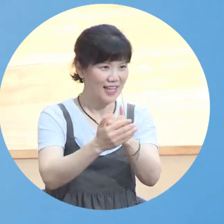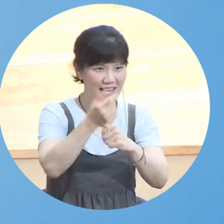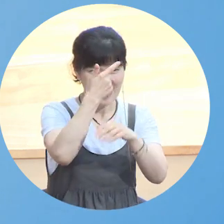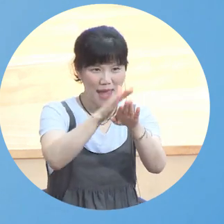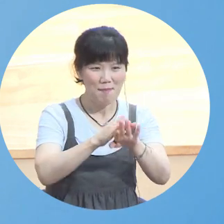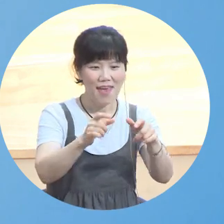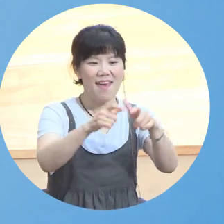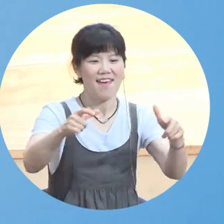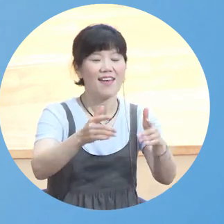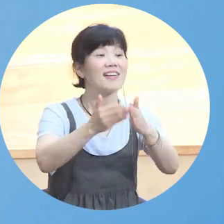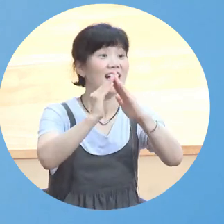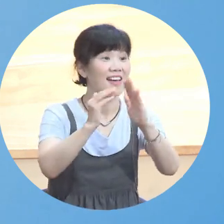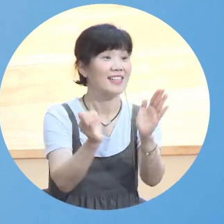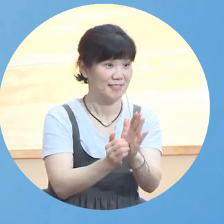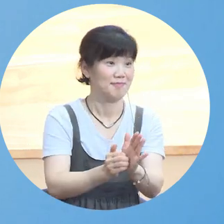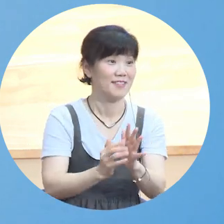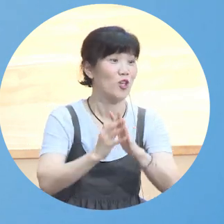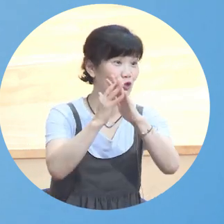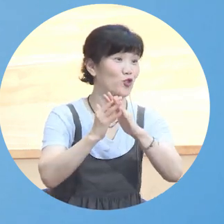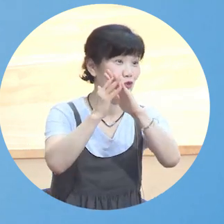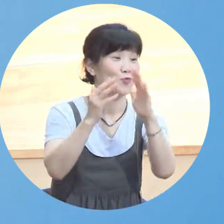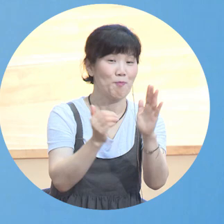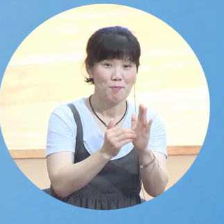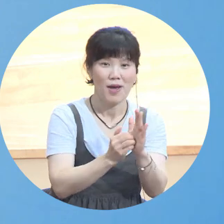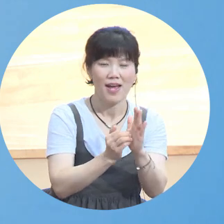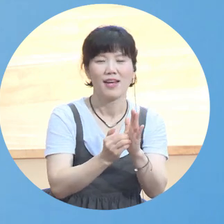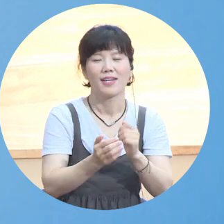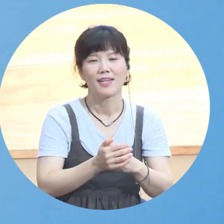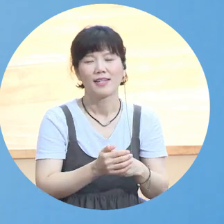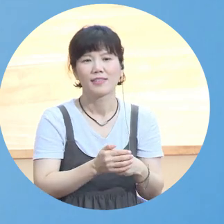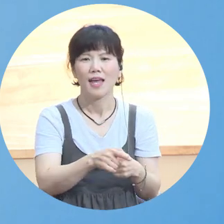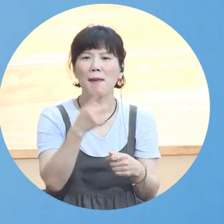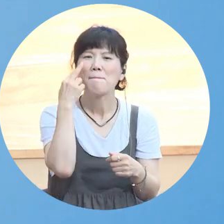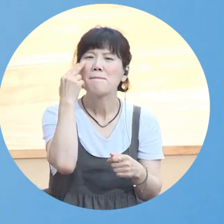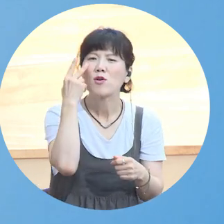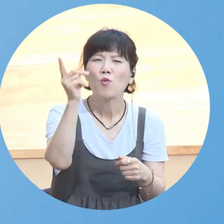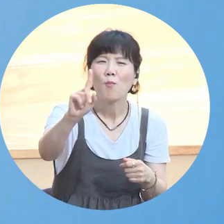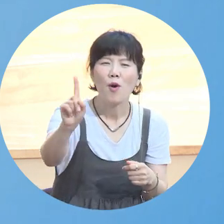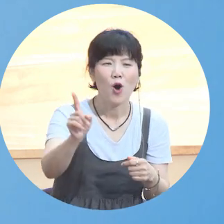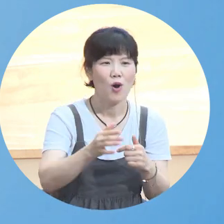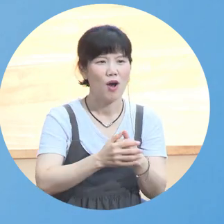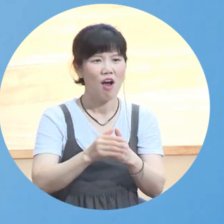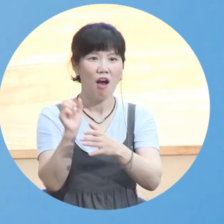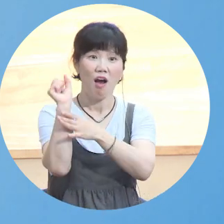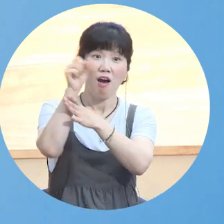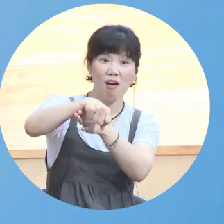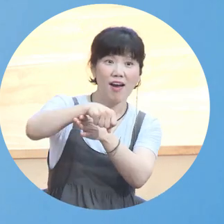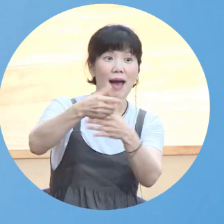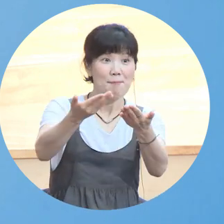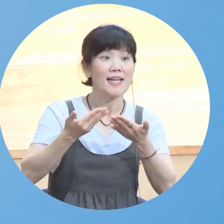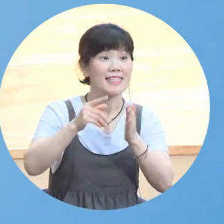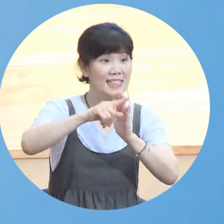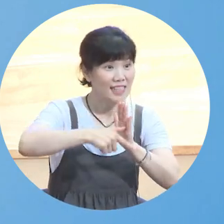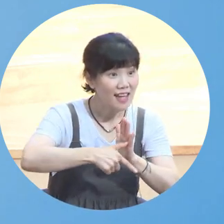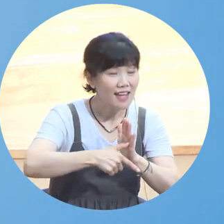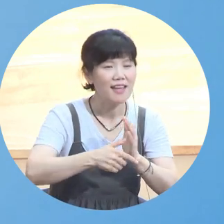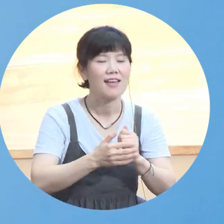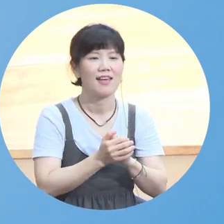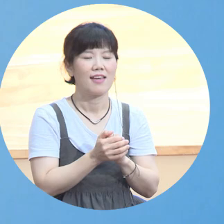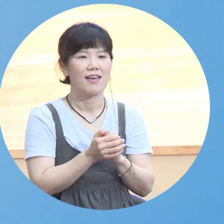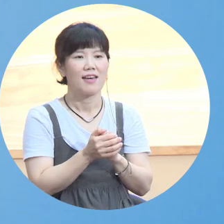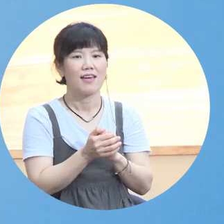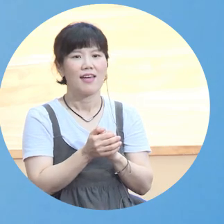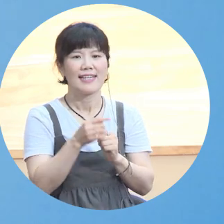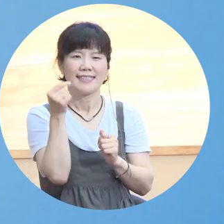건축을 했어요 그런데 그런 미국은 이게 허가가 날 때 말이에요 이게 뭐가 까다로운 얌 예배당을